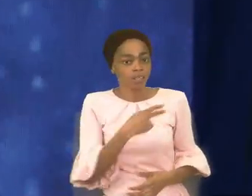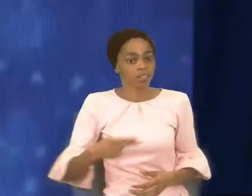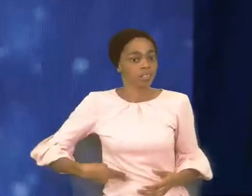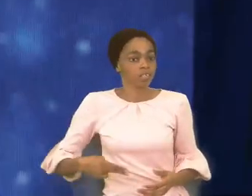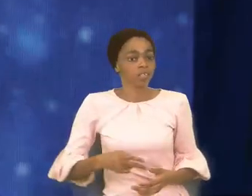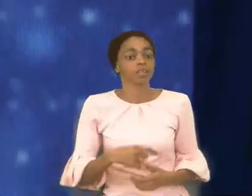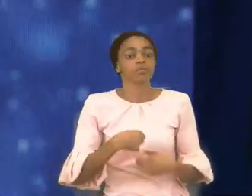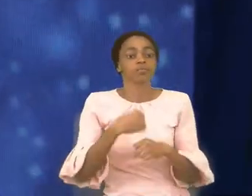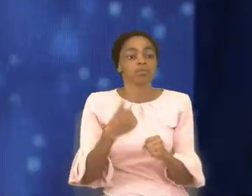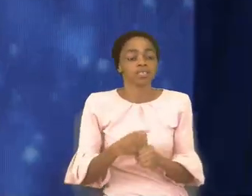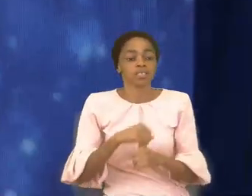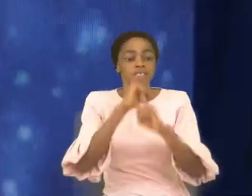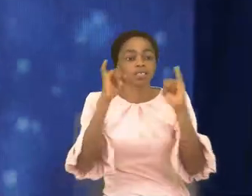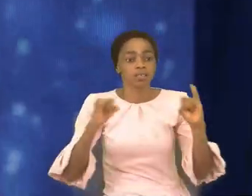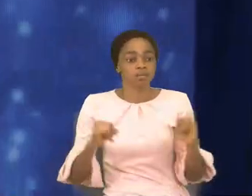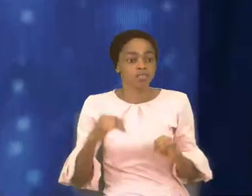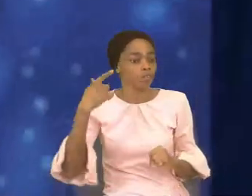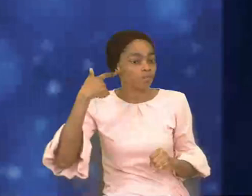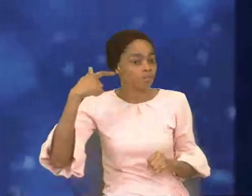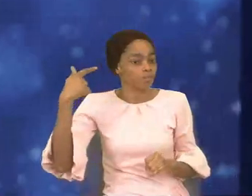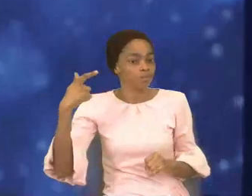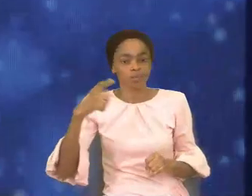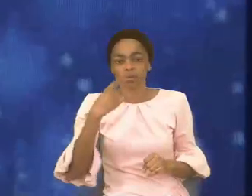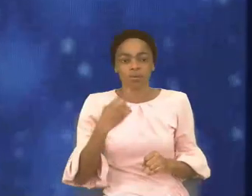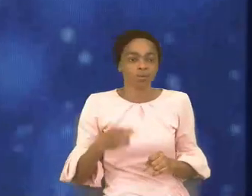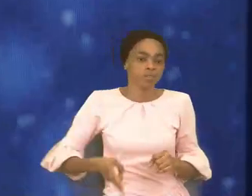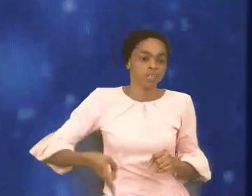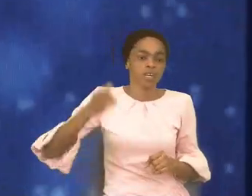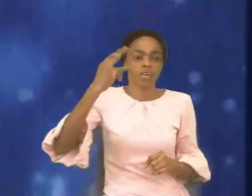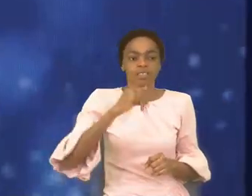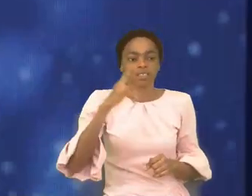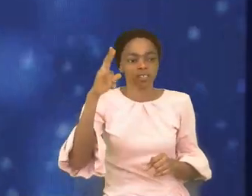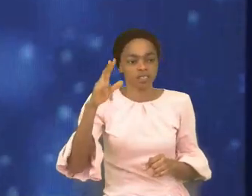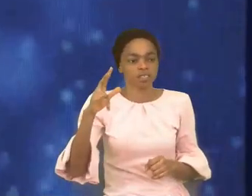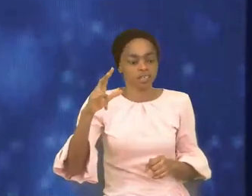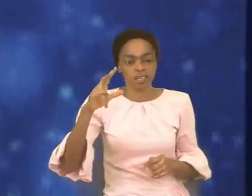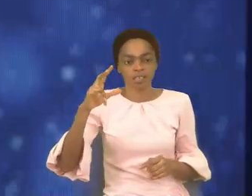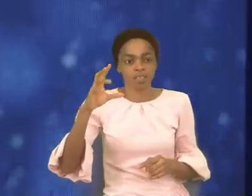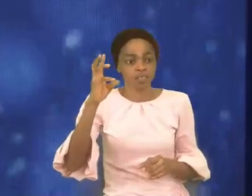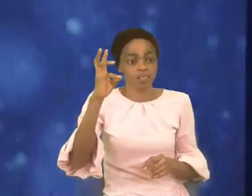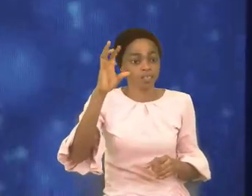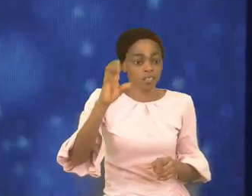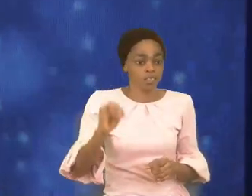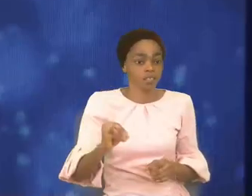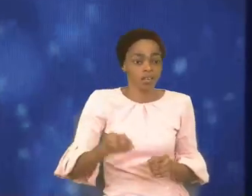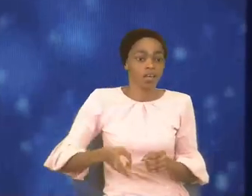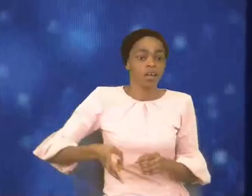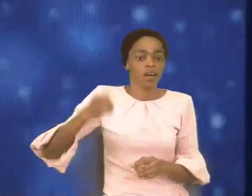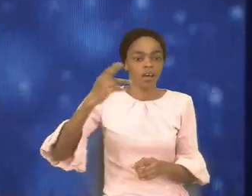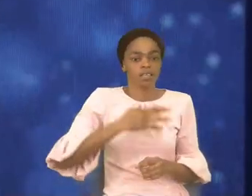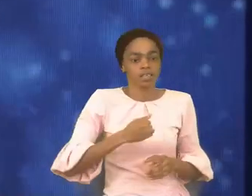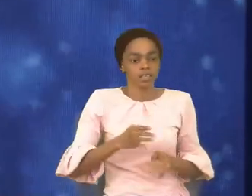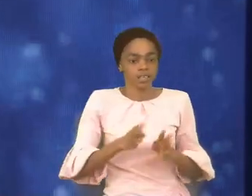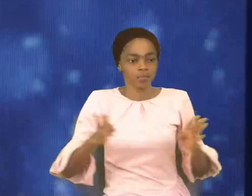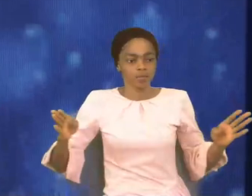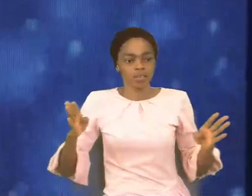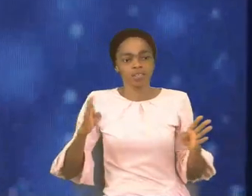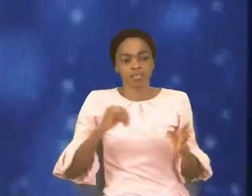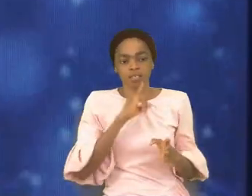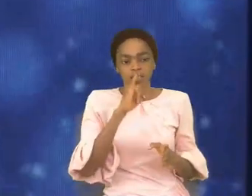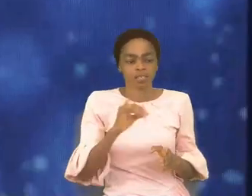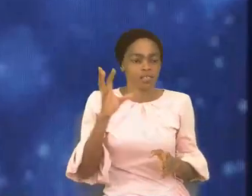d'or haute de 60 coudées et large de 6 coudées. Il adressa dans la vallée de